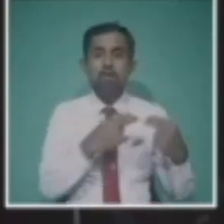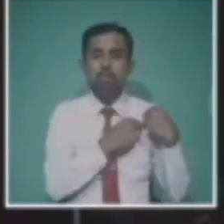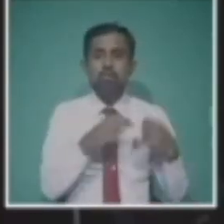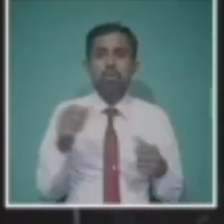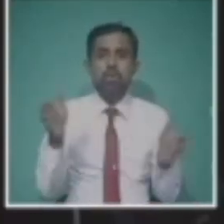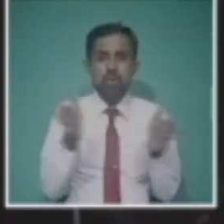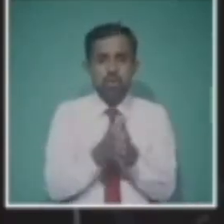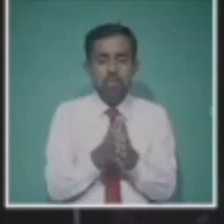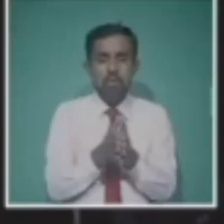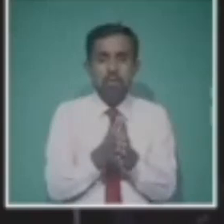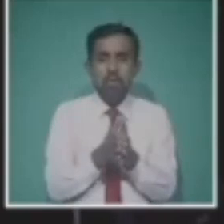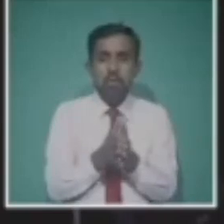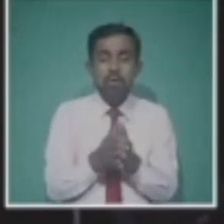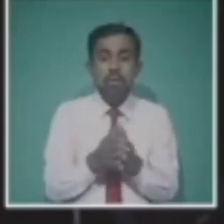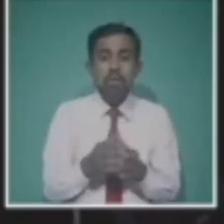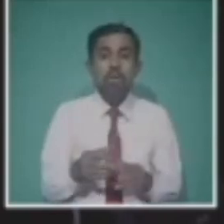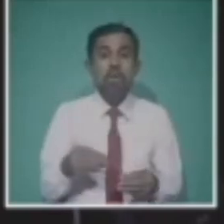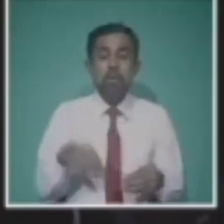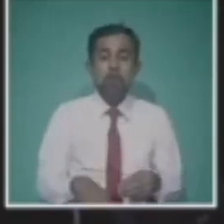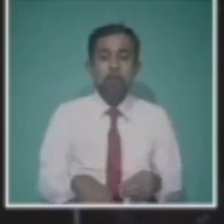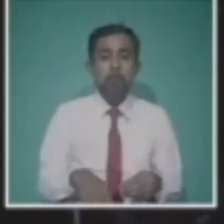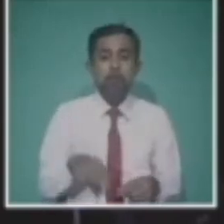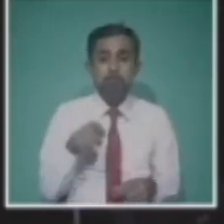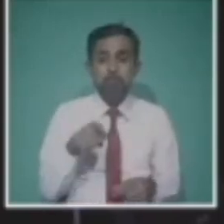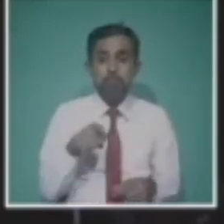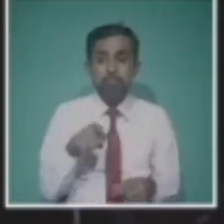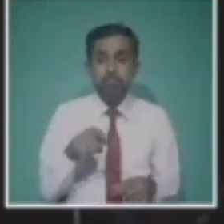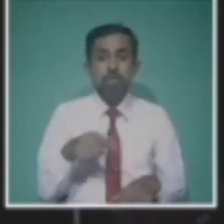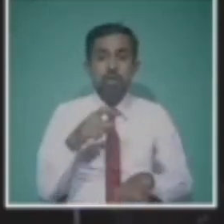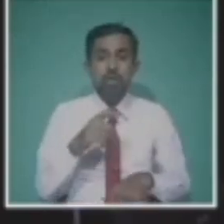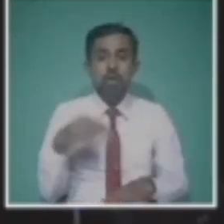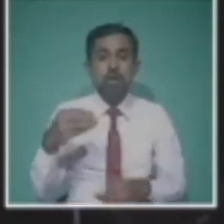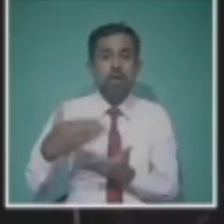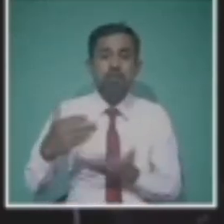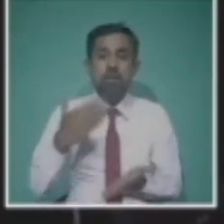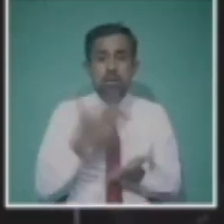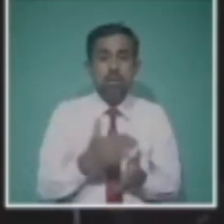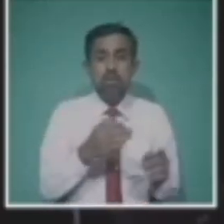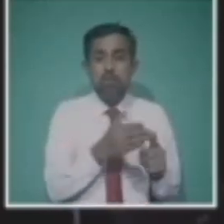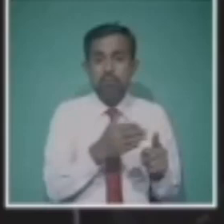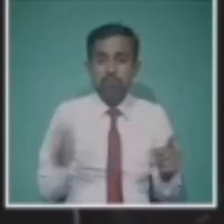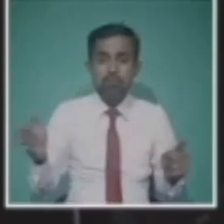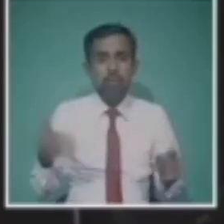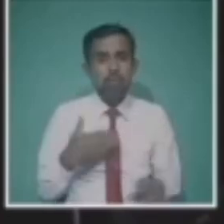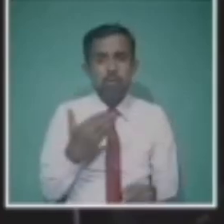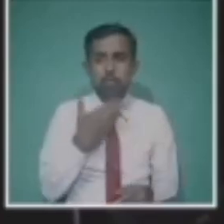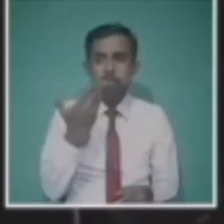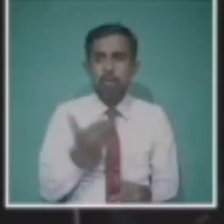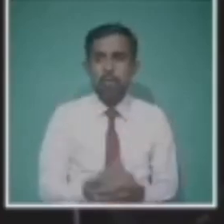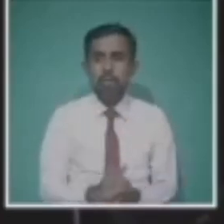වෙලා යම් පුදුලයන් මාර්ගයෙන් ඒ විරාමයෙන් පසුව බේරුම් කිරීමේ ක්‍රියාවලියකට අපිට යන්න